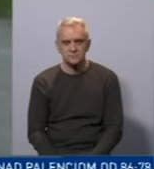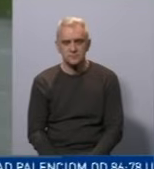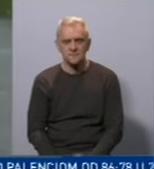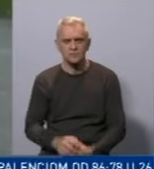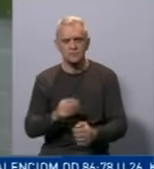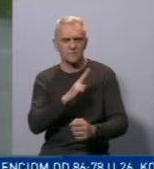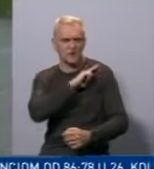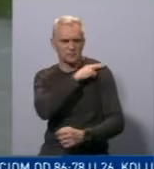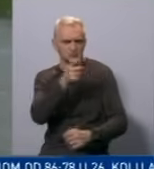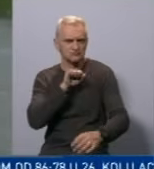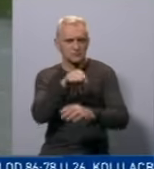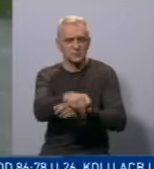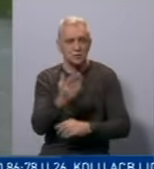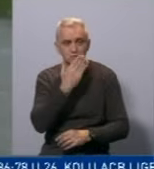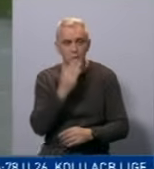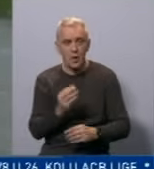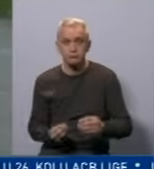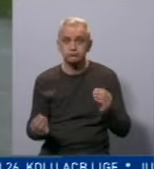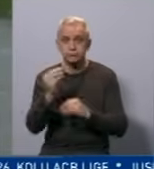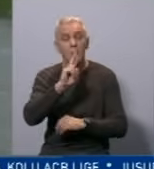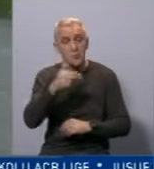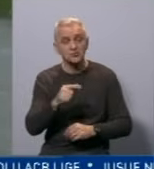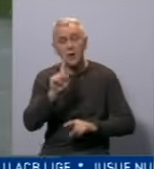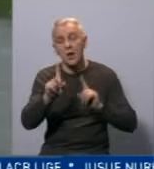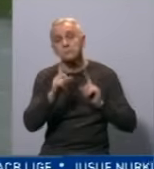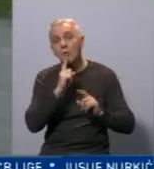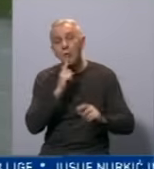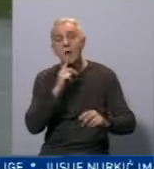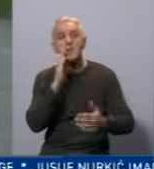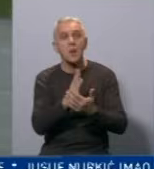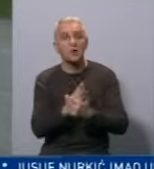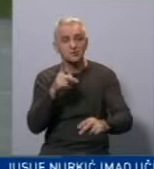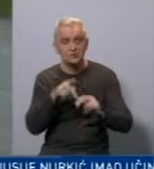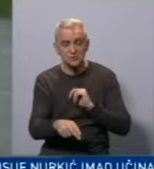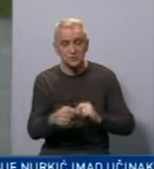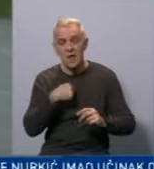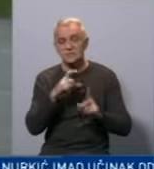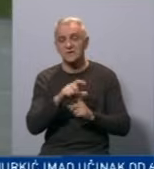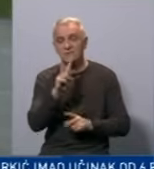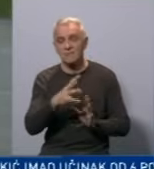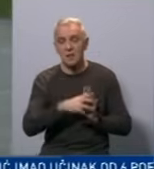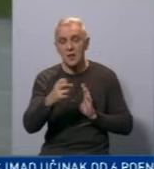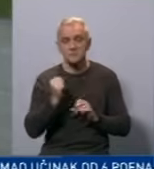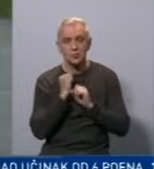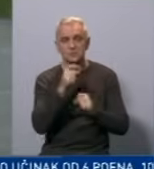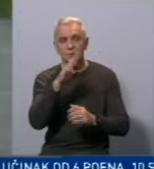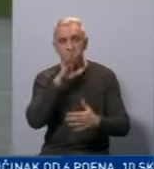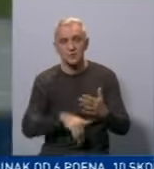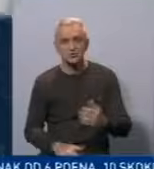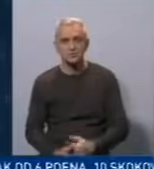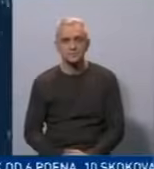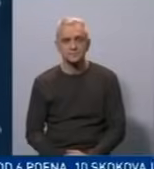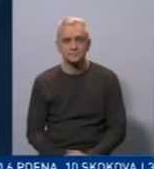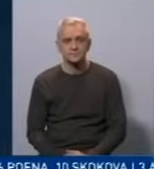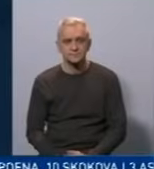Vršnjačko nasilje u školama je u porastu. Može li se i na koji način spriječiti? Ja sam Dijana Vrhovac i u nastavku donosim priču o tome.